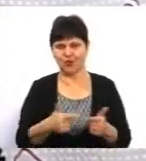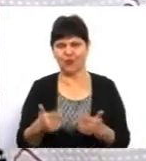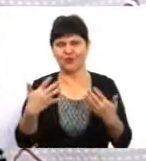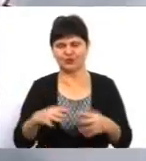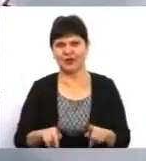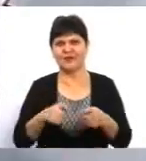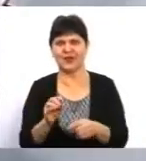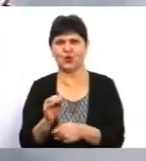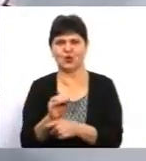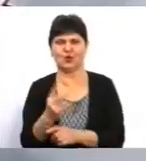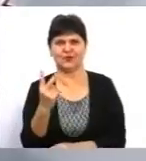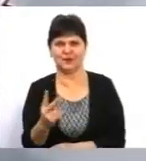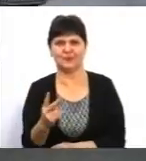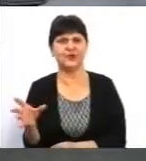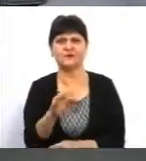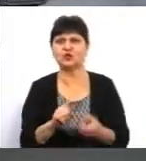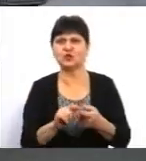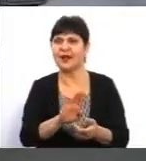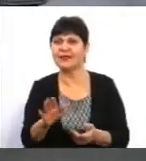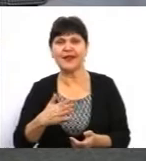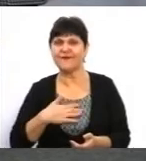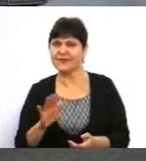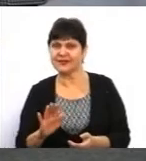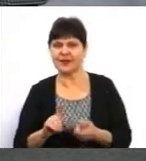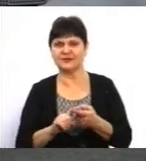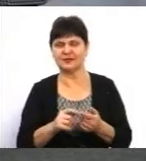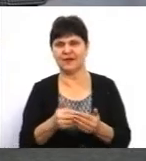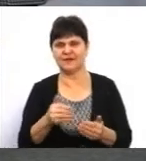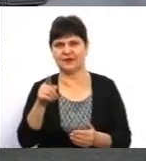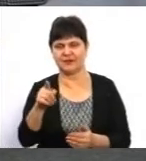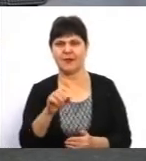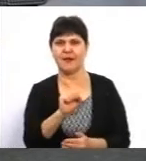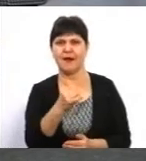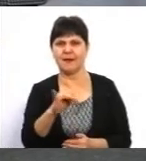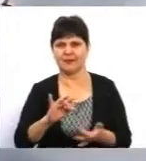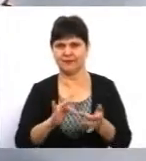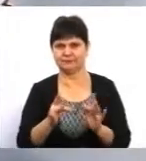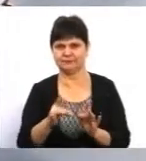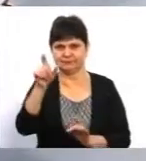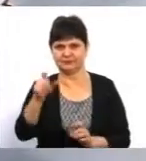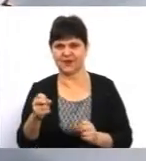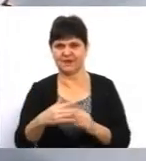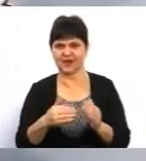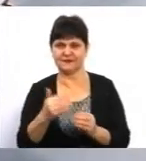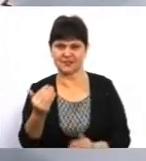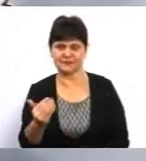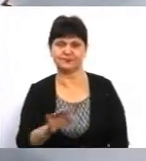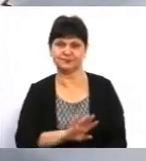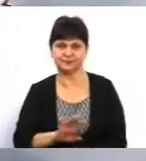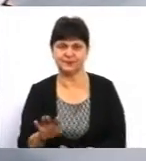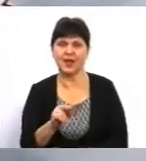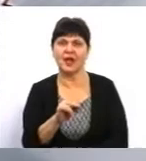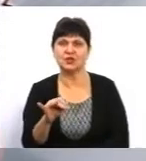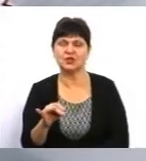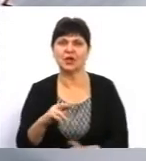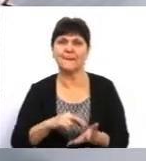технічно готові Вінниці? Так, це залежить не від нас, так, це залежить від IT-фахівців саме Мінцифри. Почули вас. Чи планується, можливо,